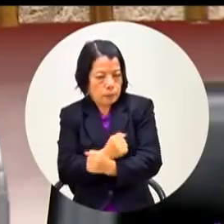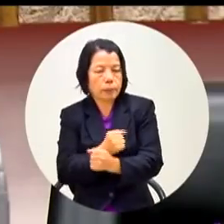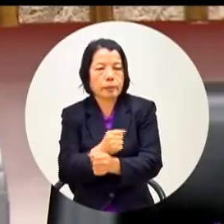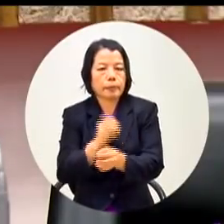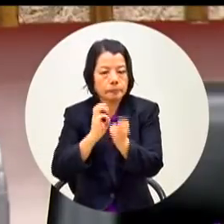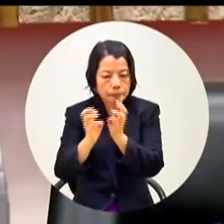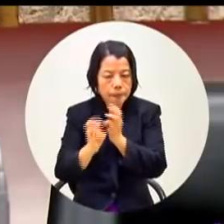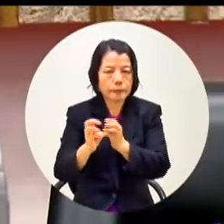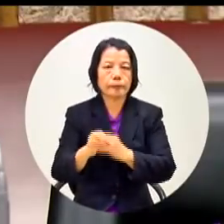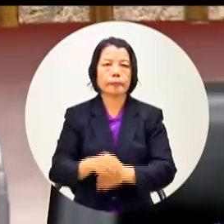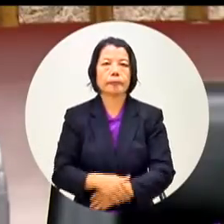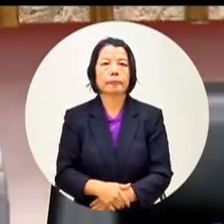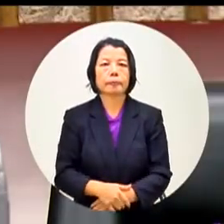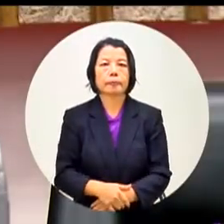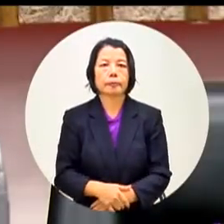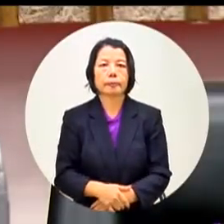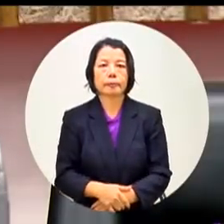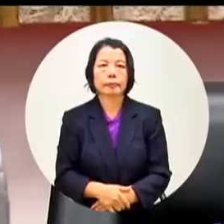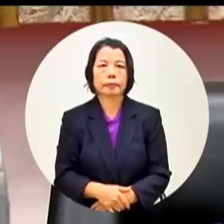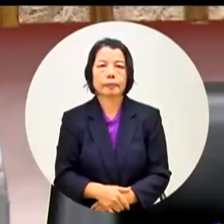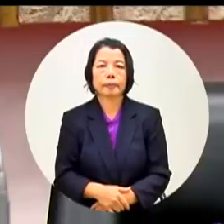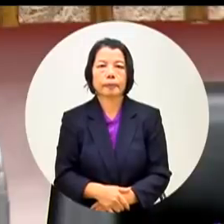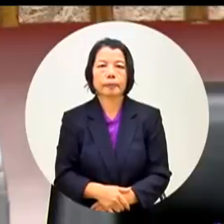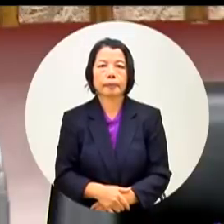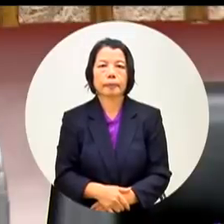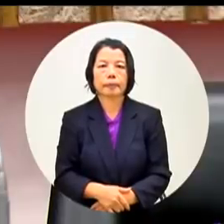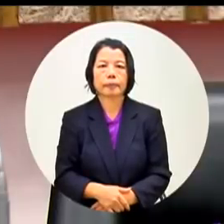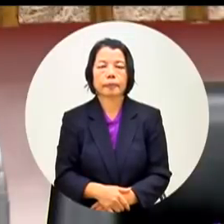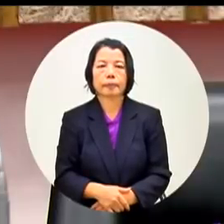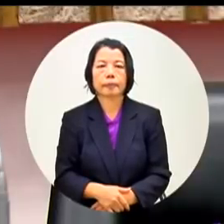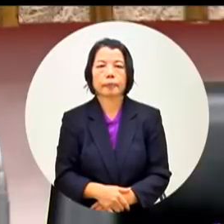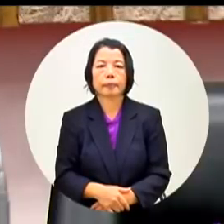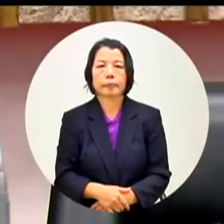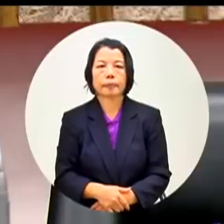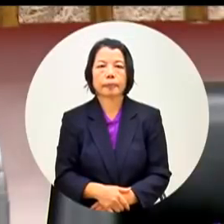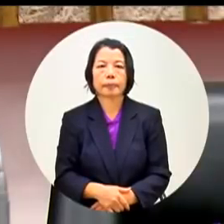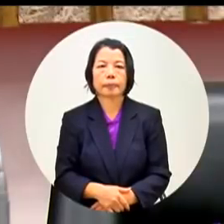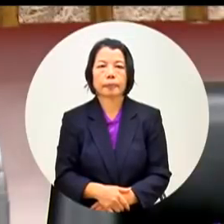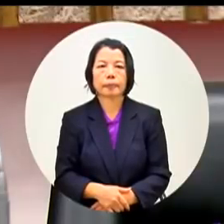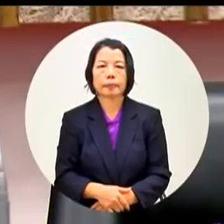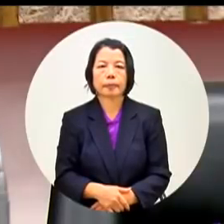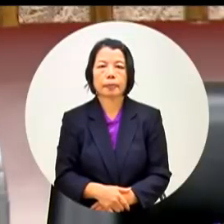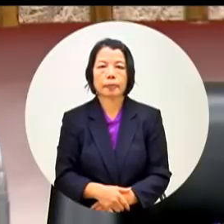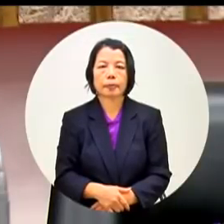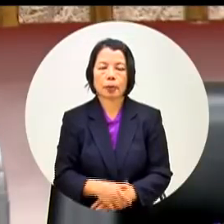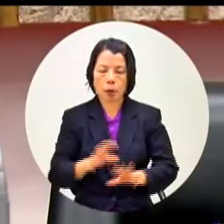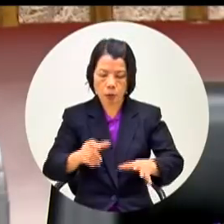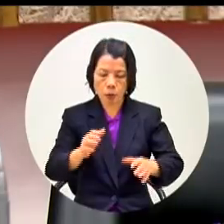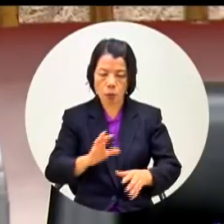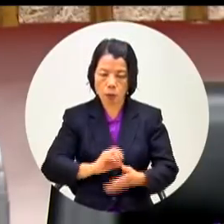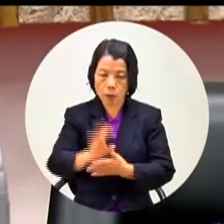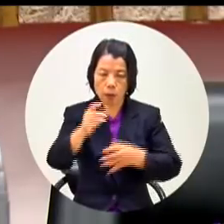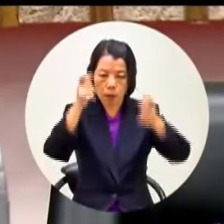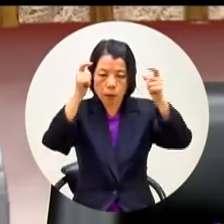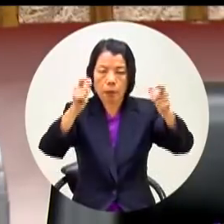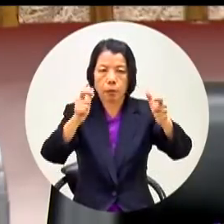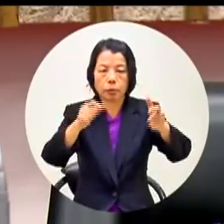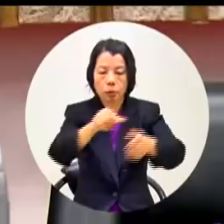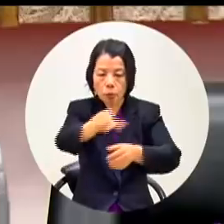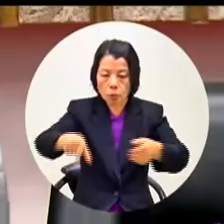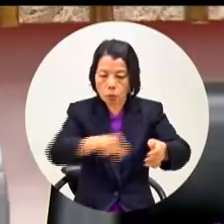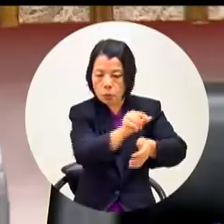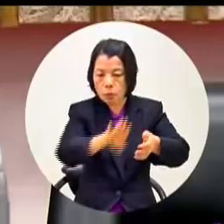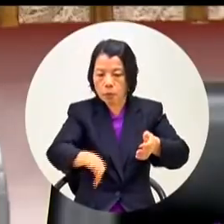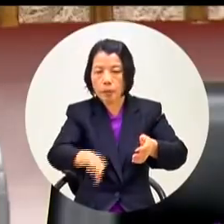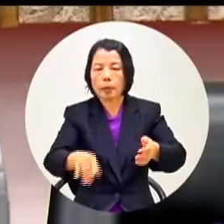一页。来，我有把呢我们高雄南环轻轨哈每月日的一个均运量哈，